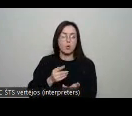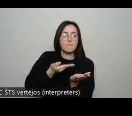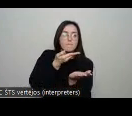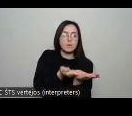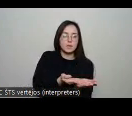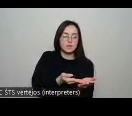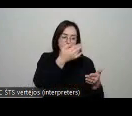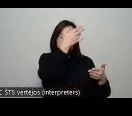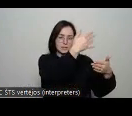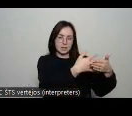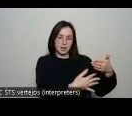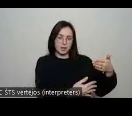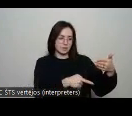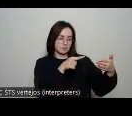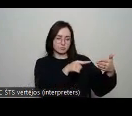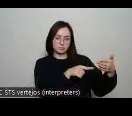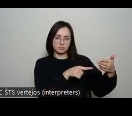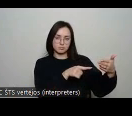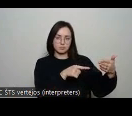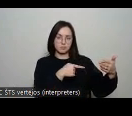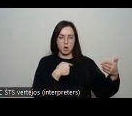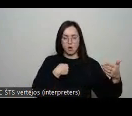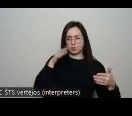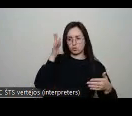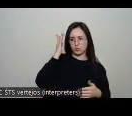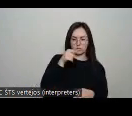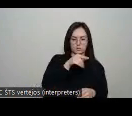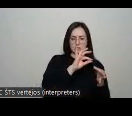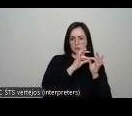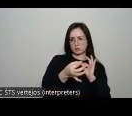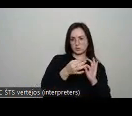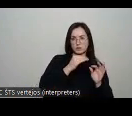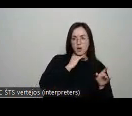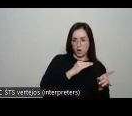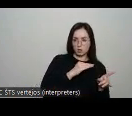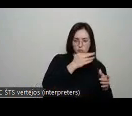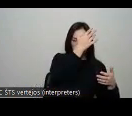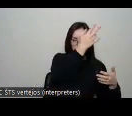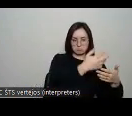sąrašą. Aš manau, kad pakankamai išsamus.